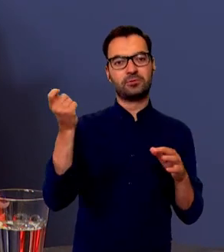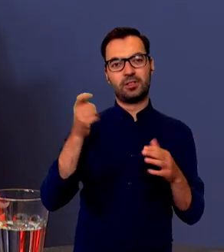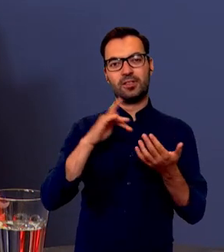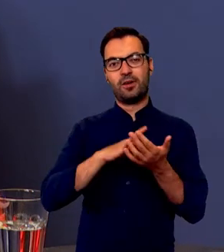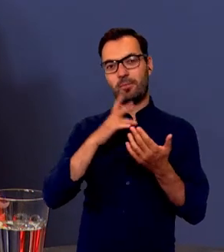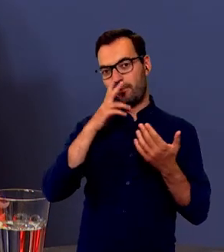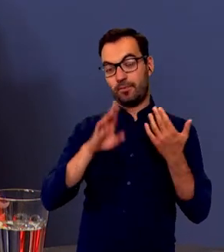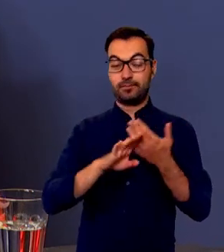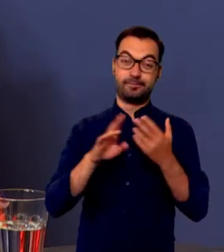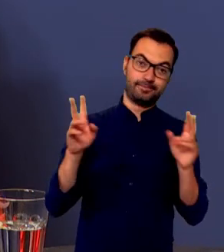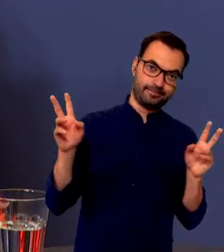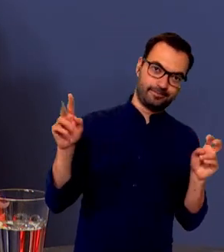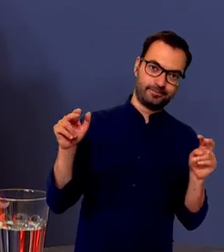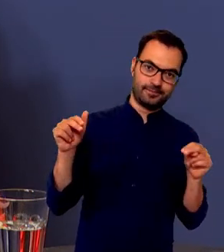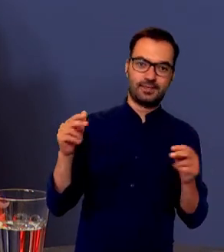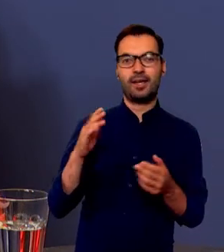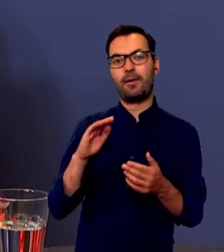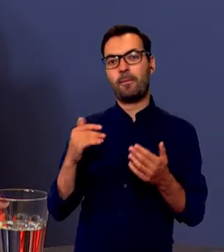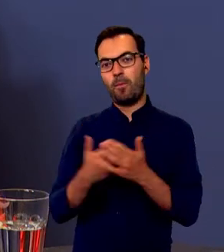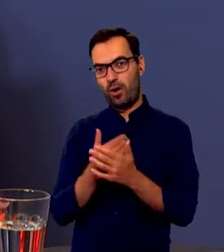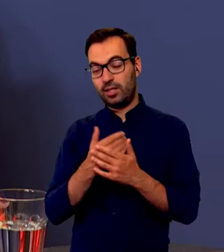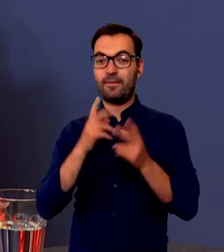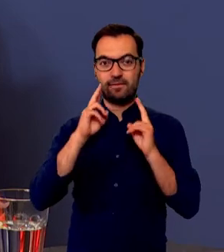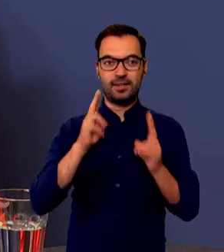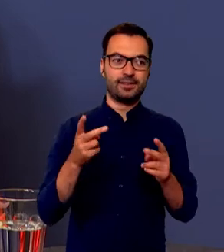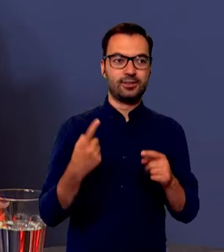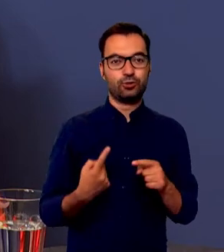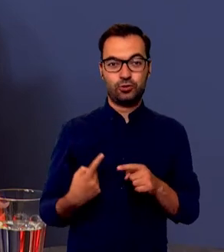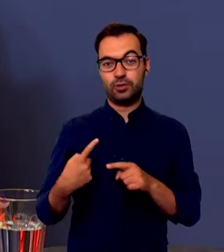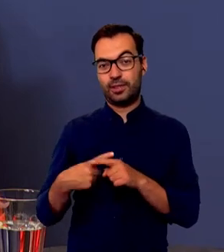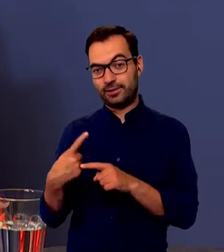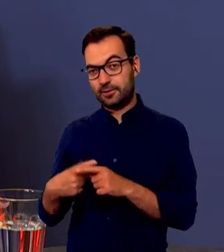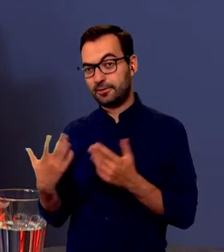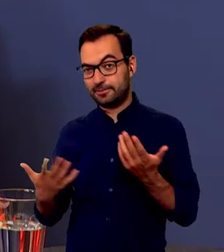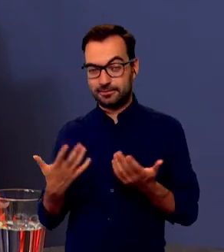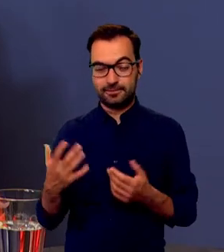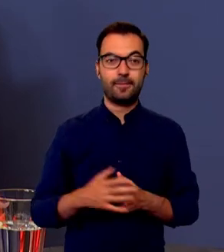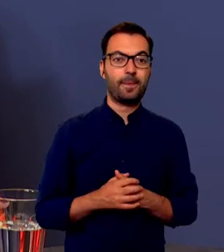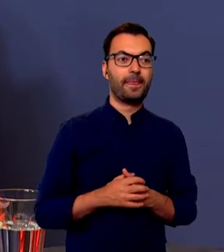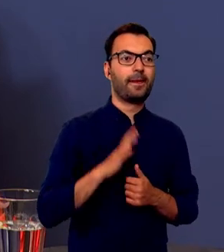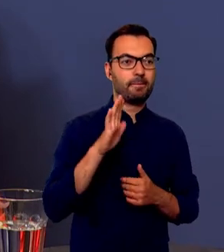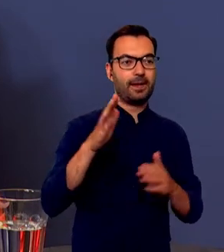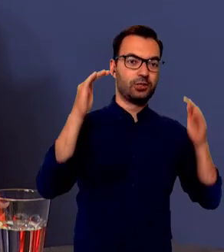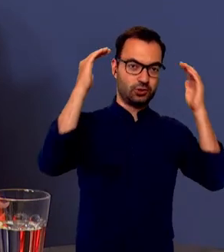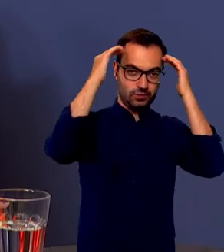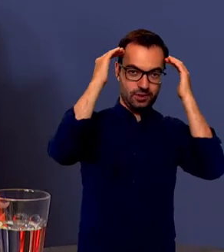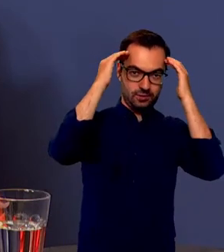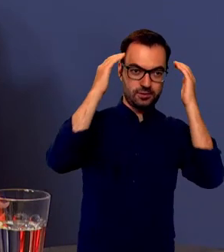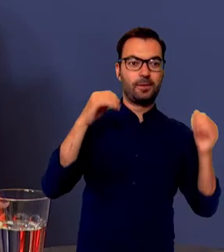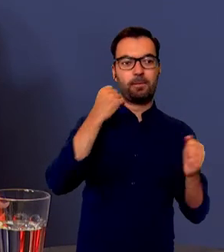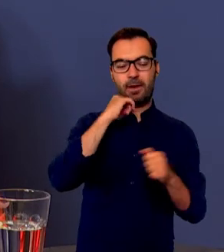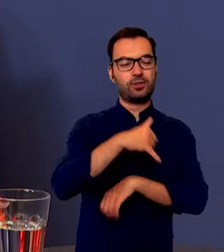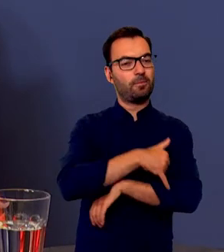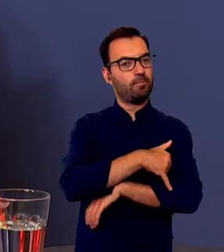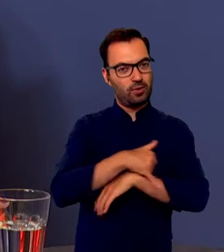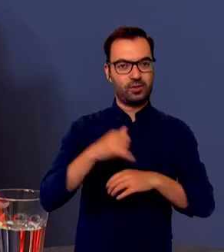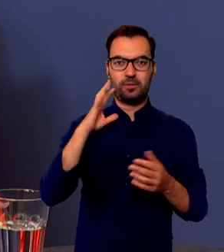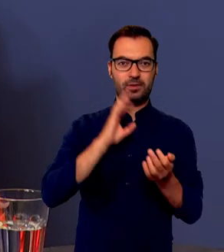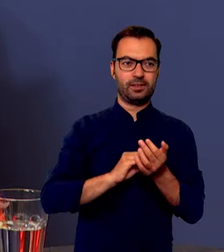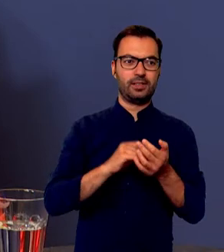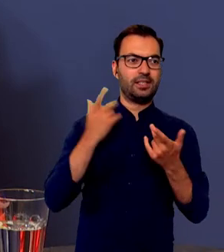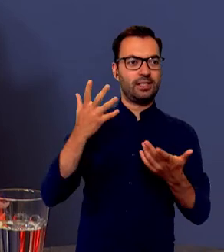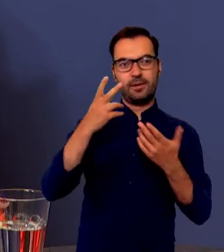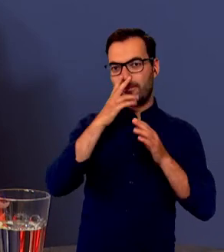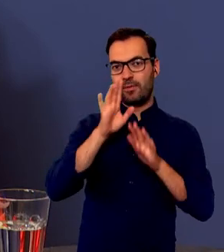pokazy albo tylko modelingowe, albo z dodatkowymi atrakcjami, mają tego świadomość. Bardzo to podkreślasz. Chciałaś